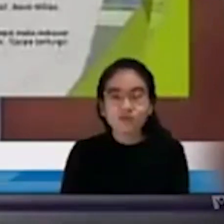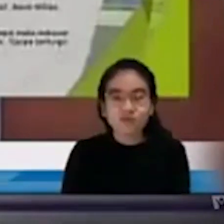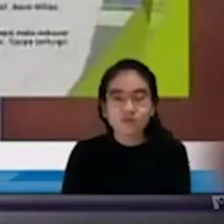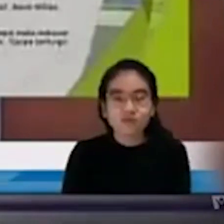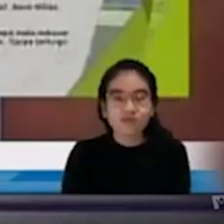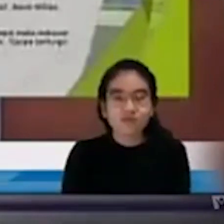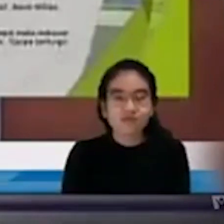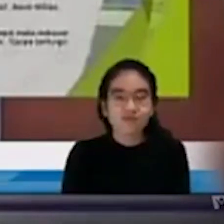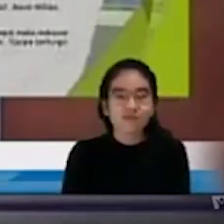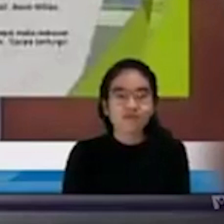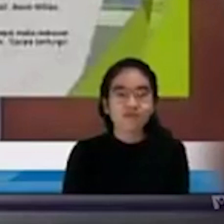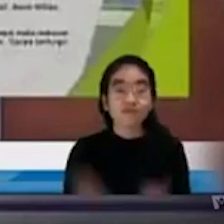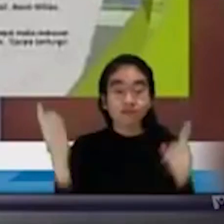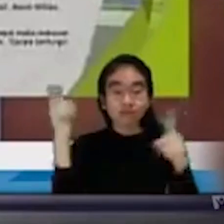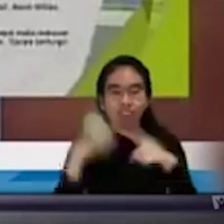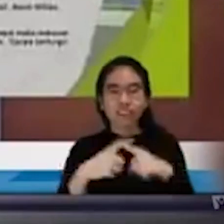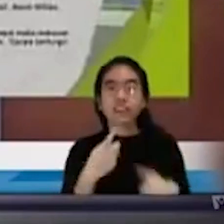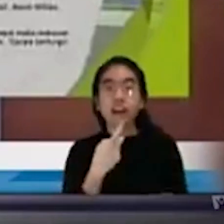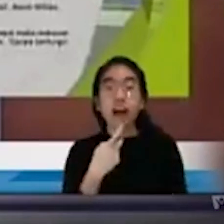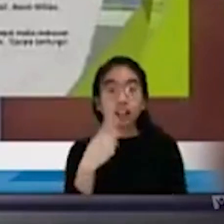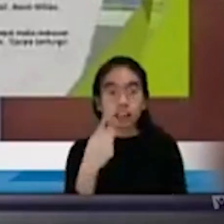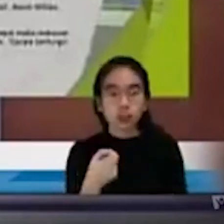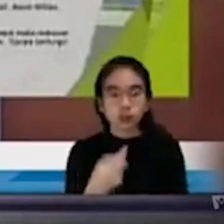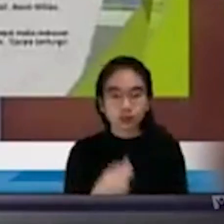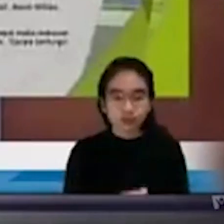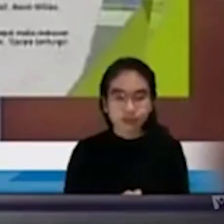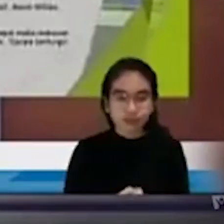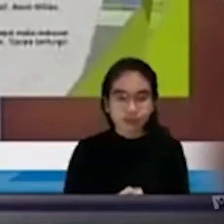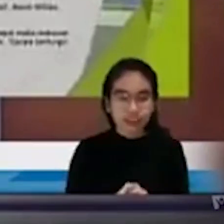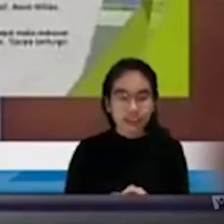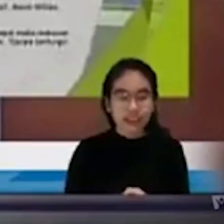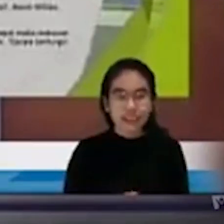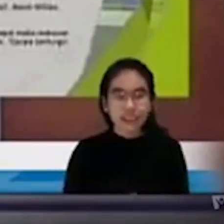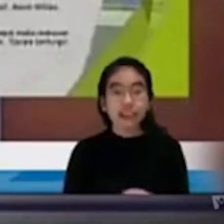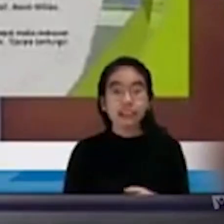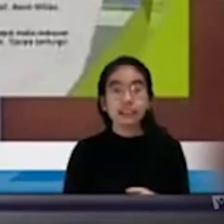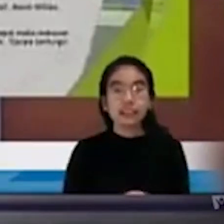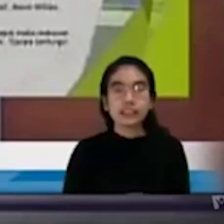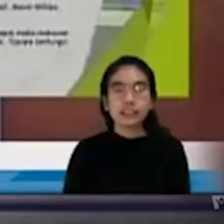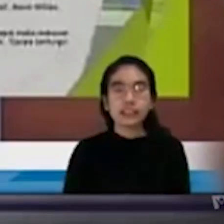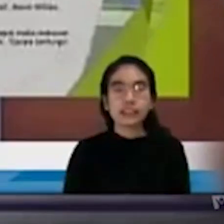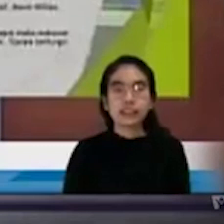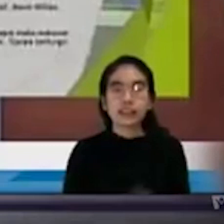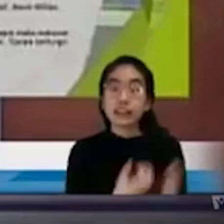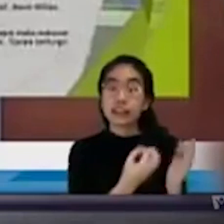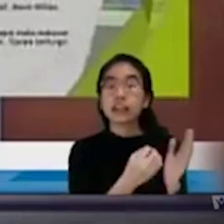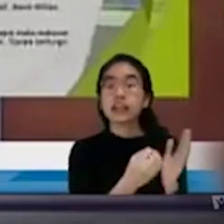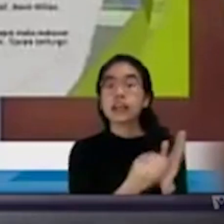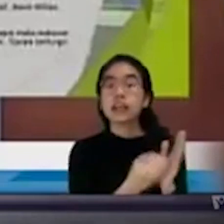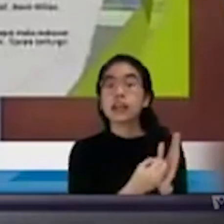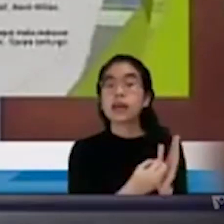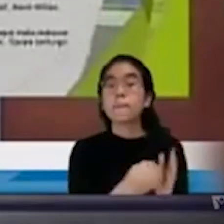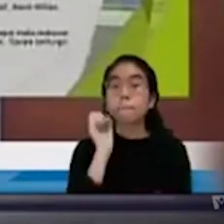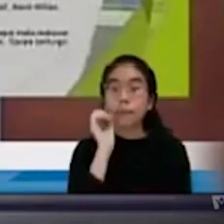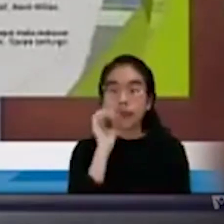itu juga disepakati oleh seorang chef restoran, yaitu Teatro